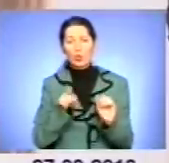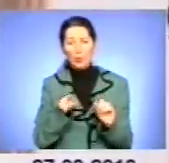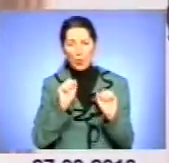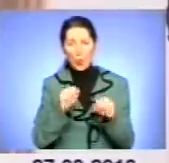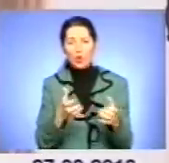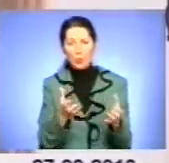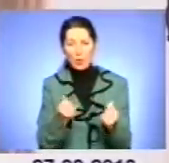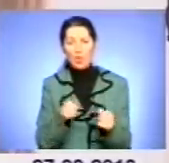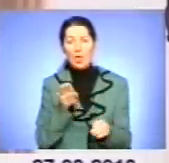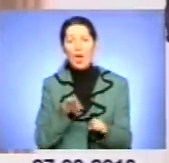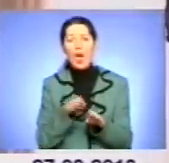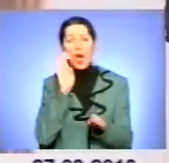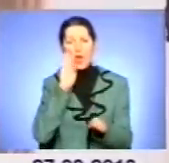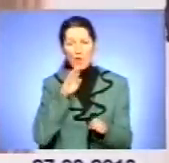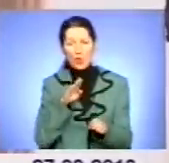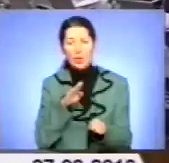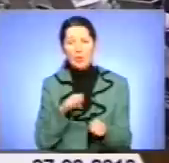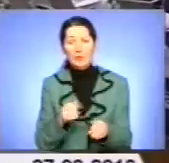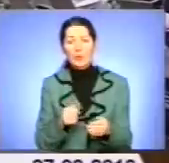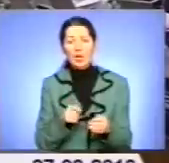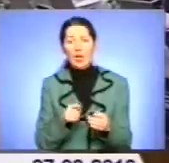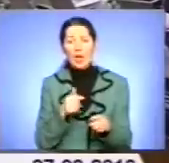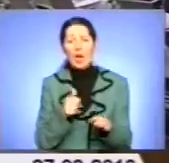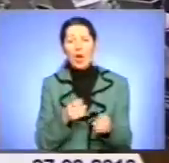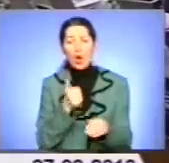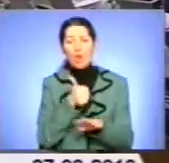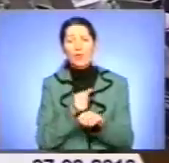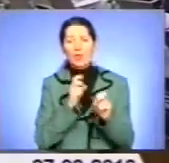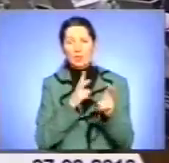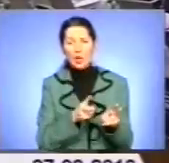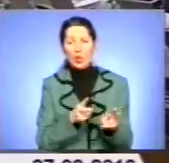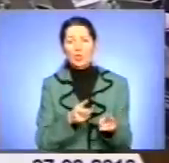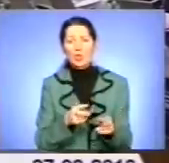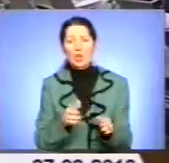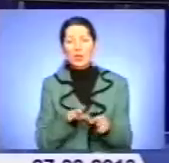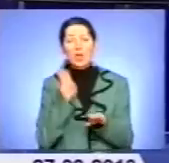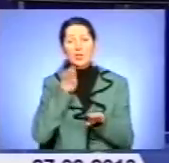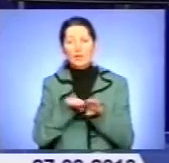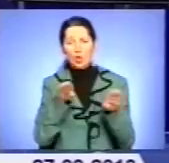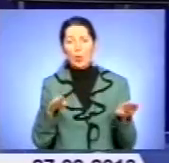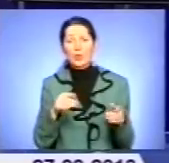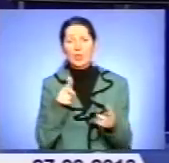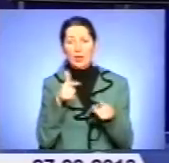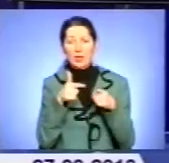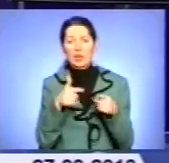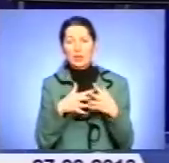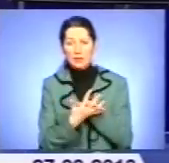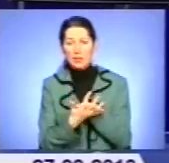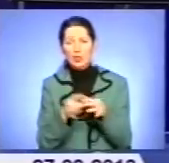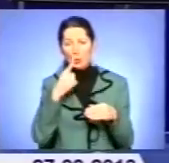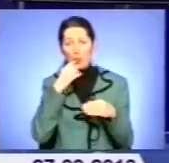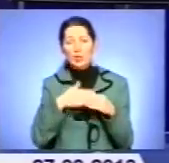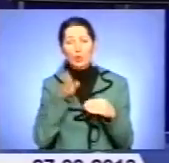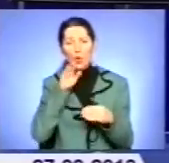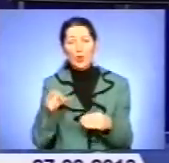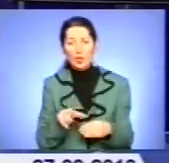– підтоплення тих населених пунктів, що знаходяться близько від річок та інших водойм. Також на сьогоднішньому